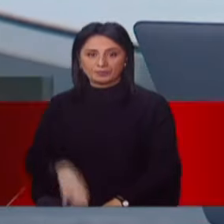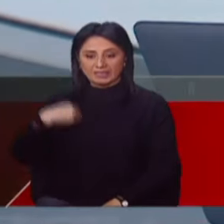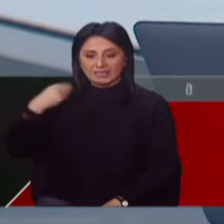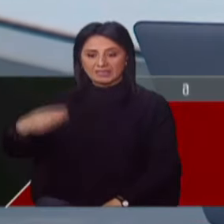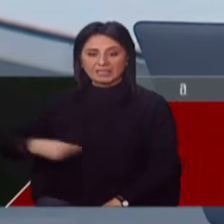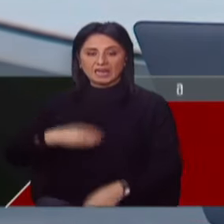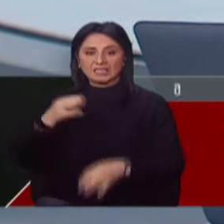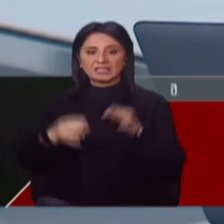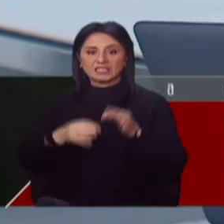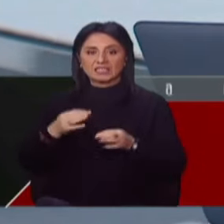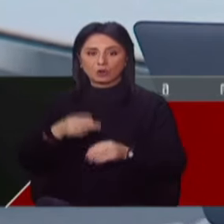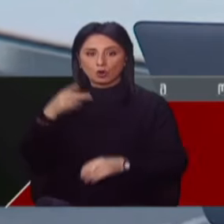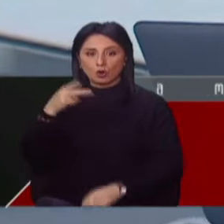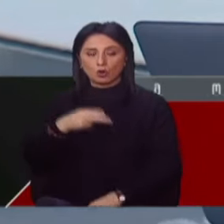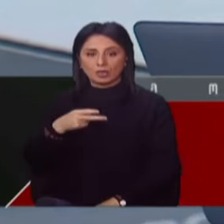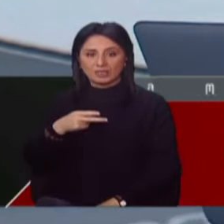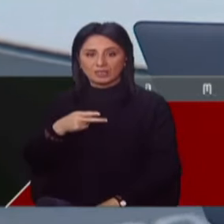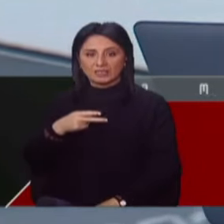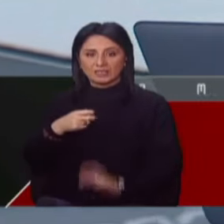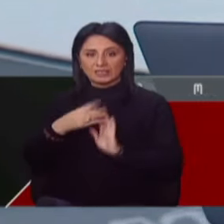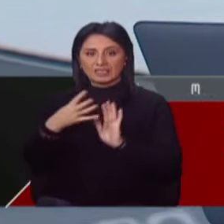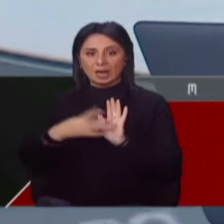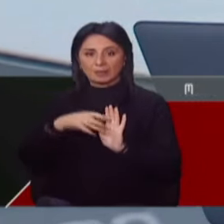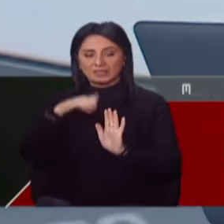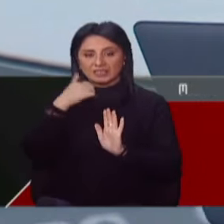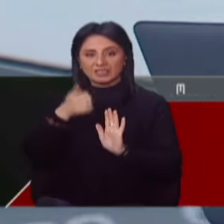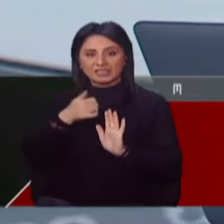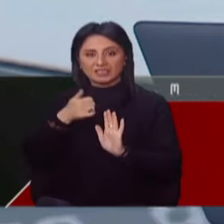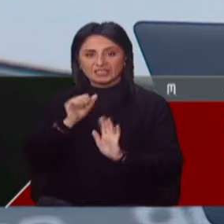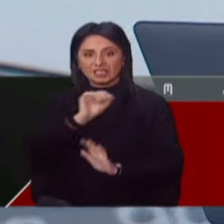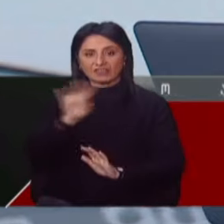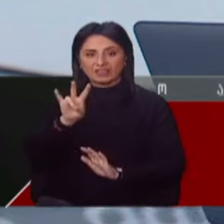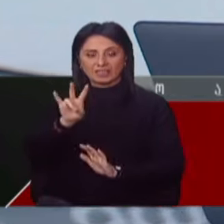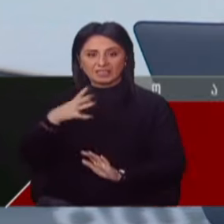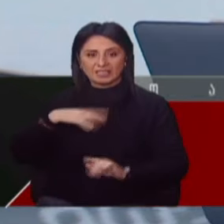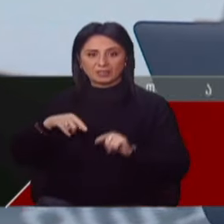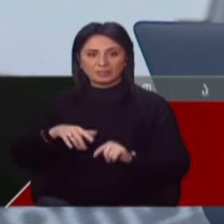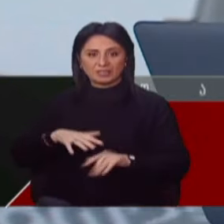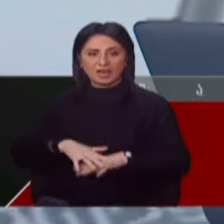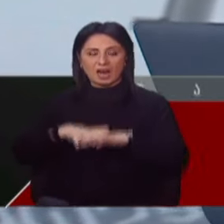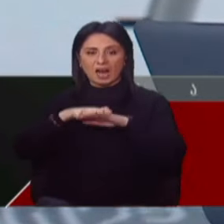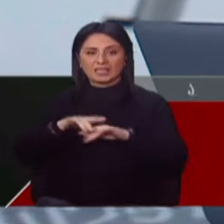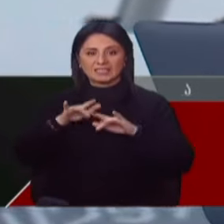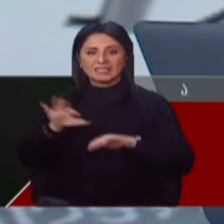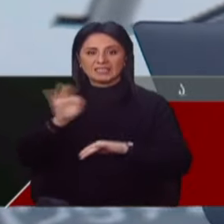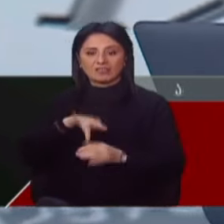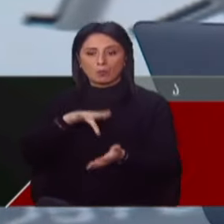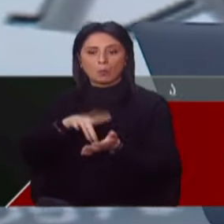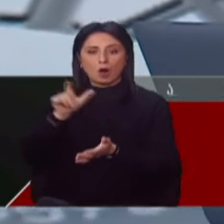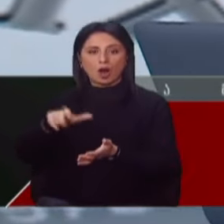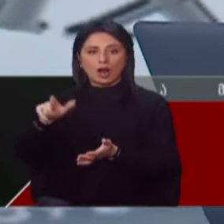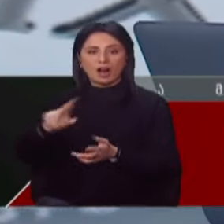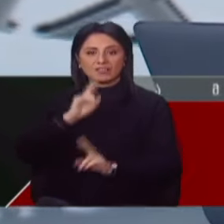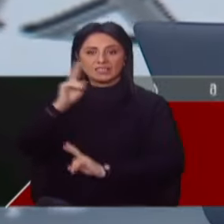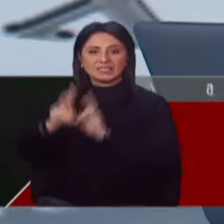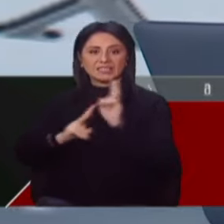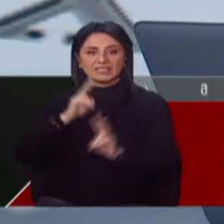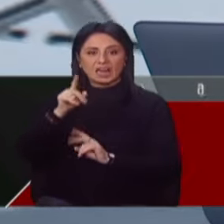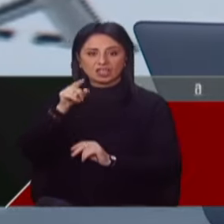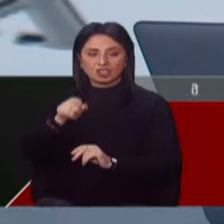სტრასბურგის სასამართლომ 2019 წლის ივნისში თბილისში აქციების საქმეზე მოქალაქეების